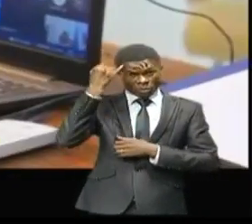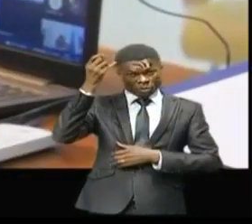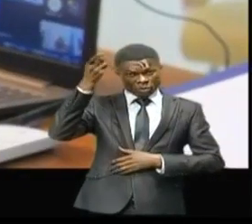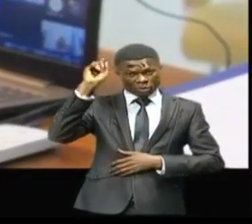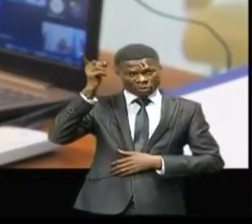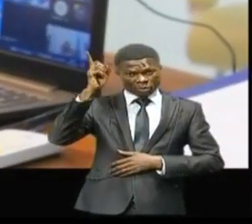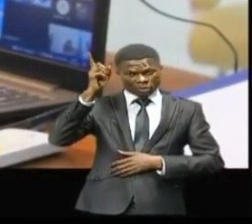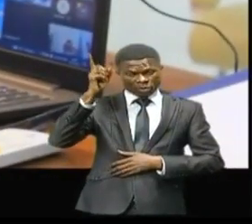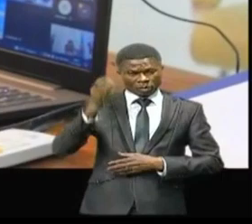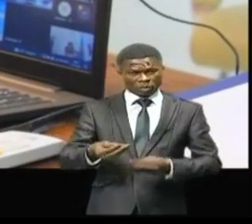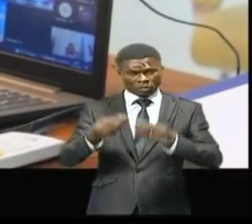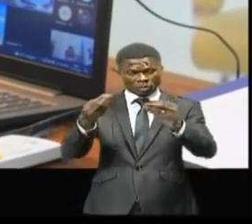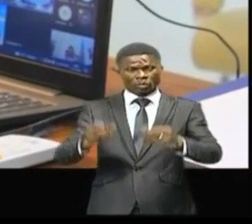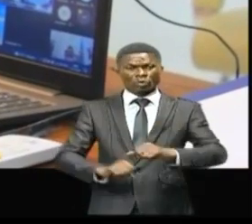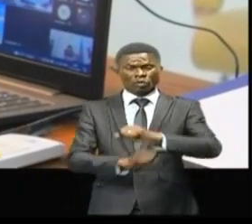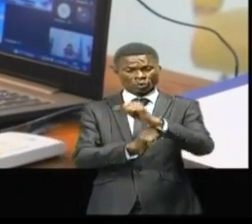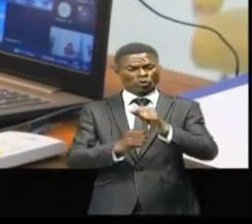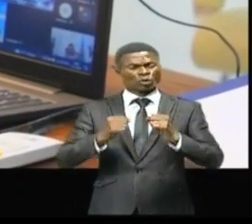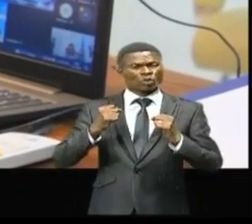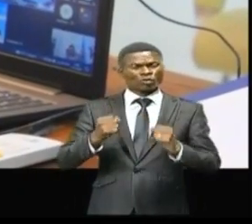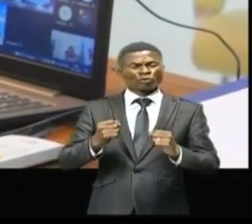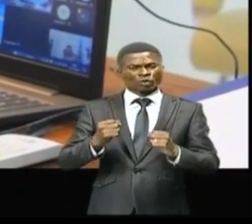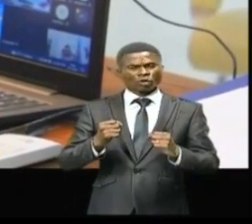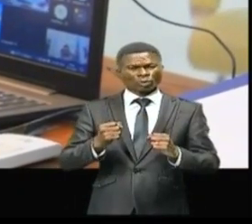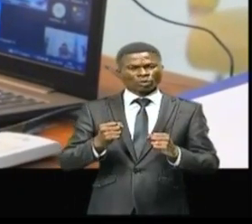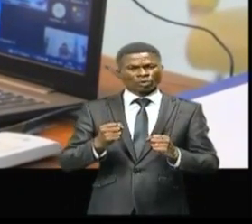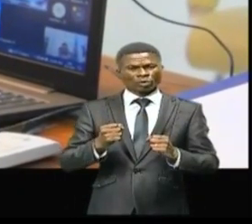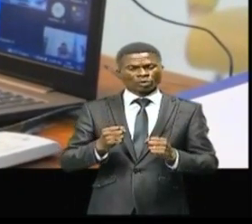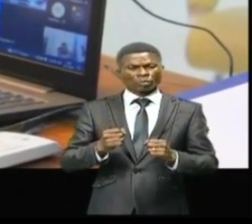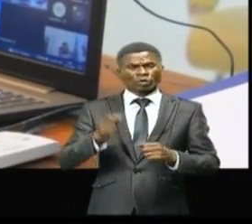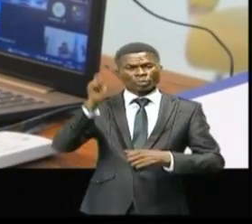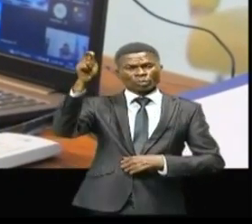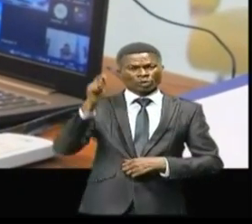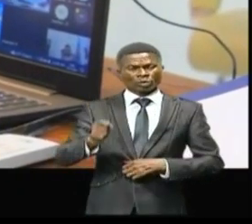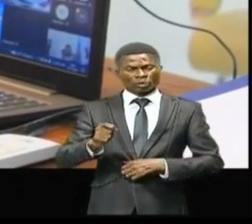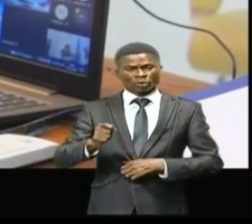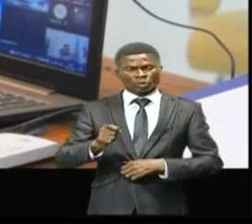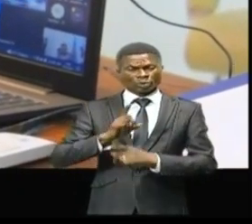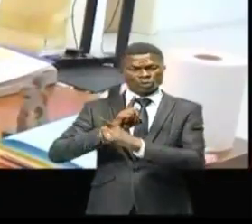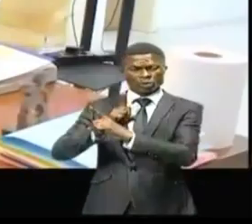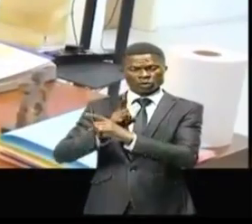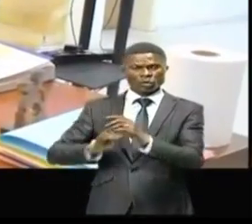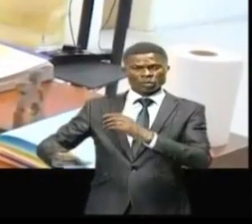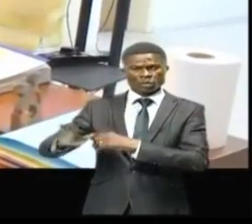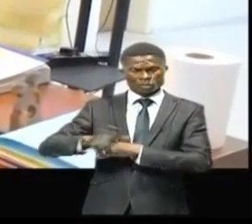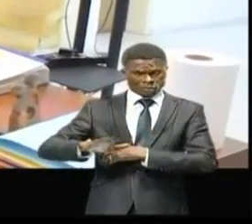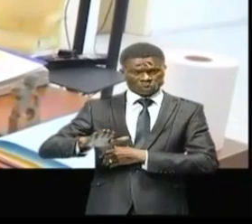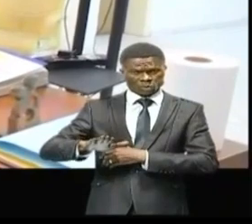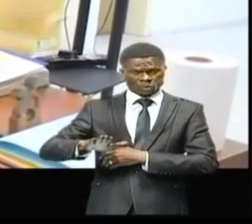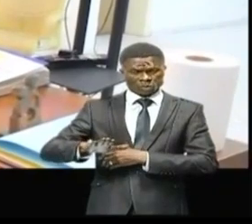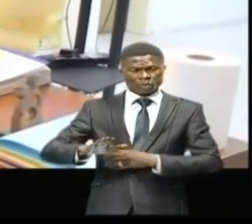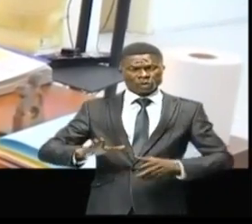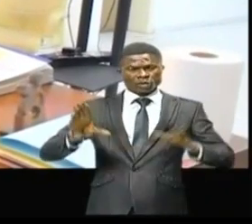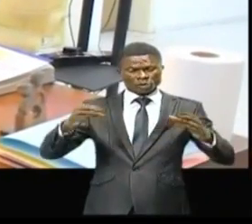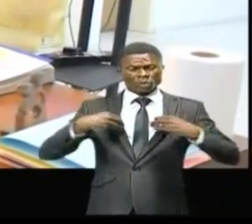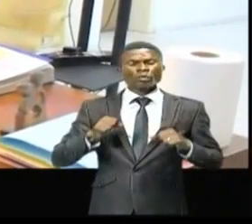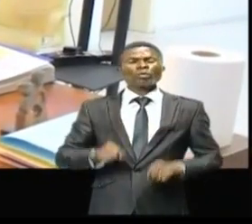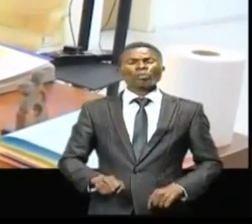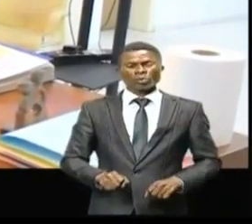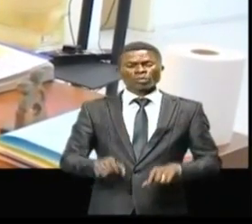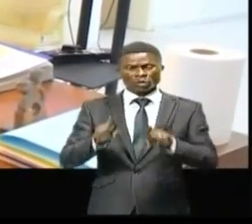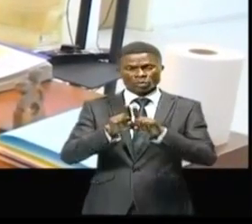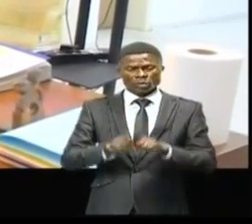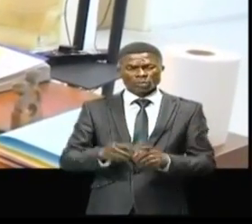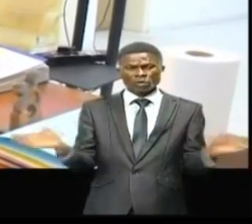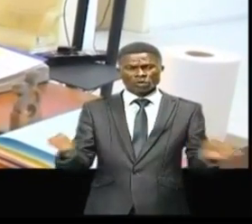à apporter un soutien indéfectible à nos vaillants militaires qui défendent la patrie au prix de leur vie et à mobiliser